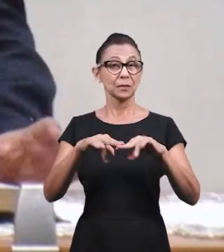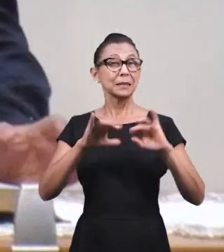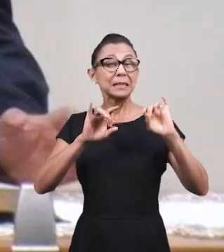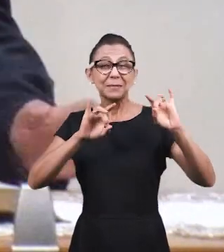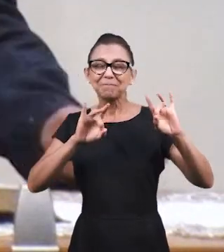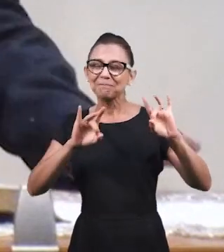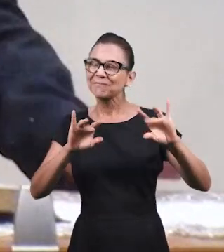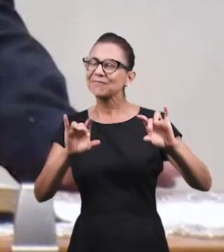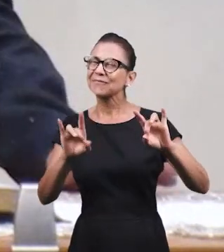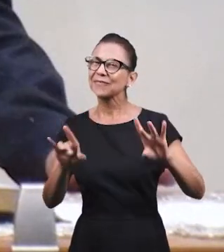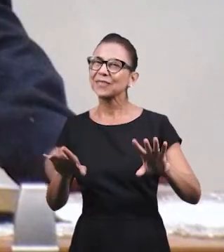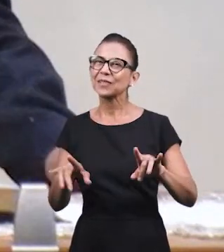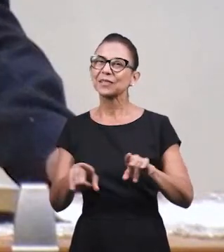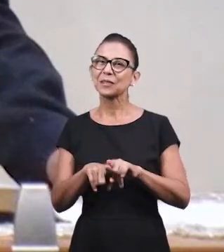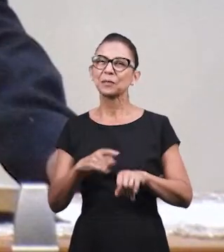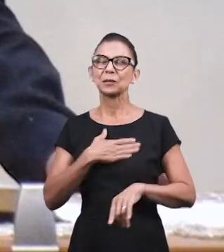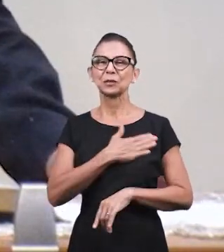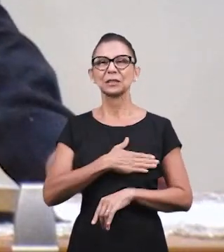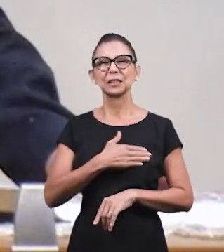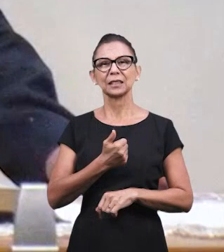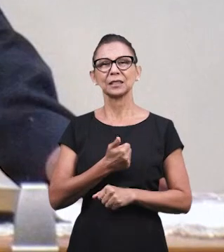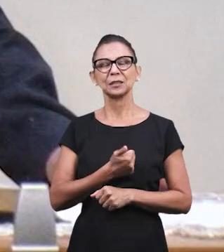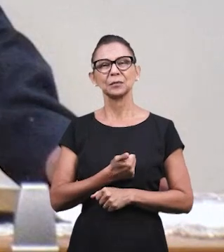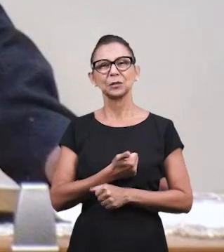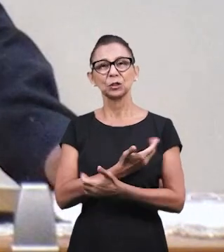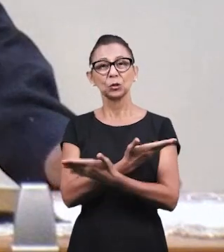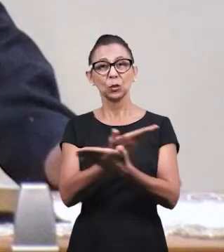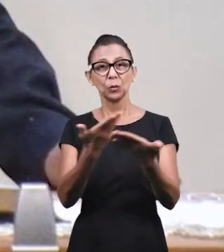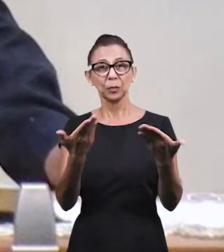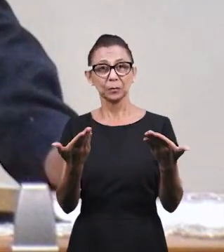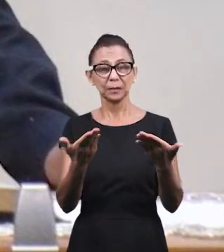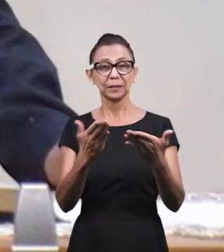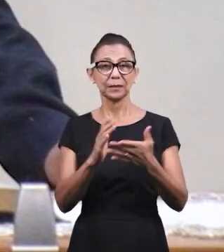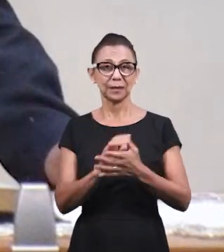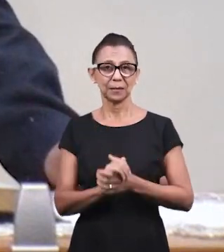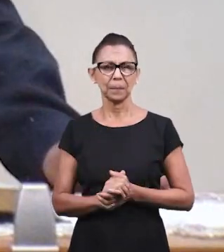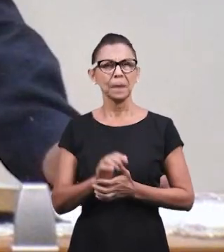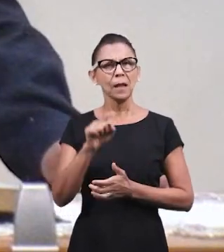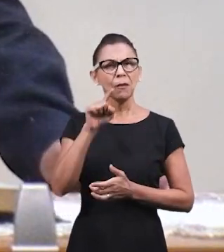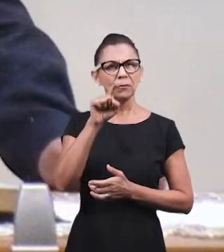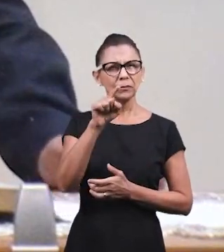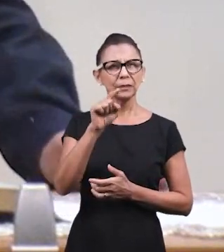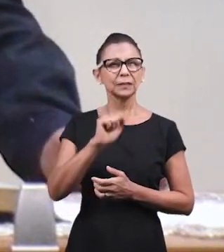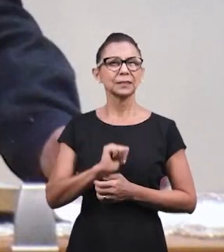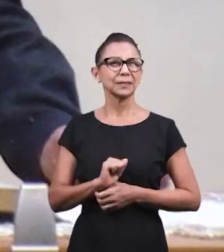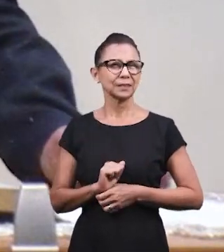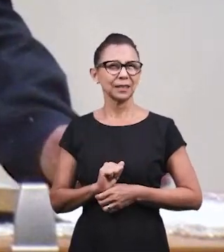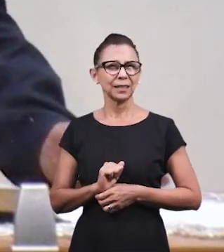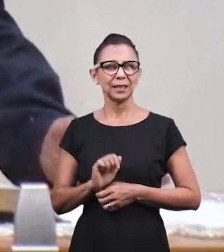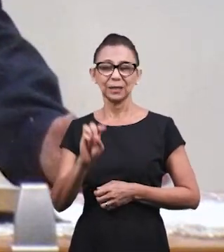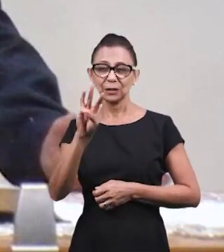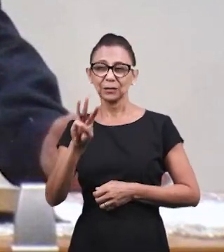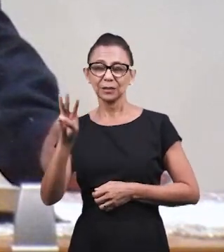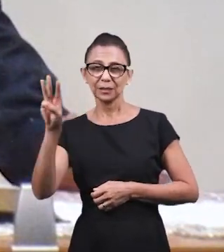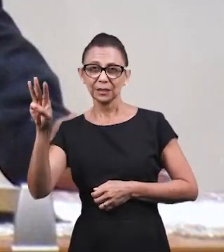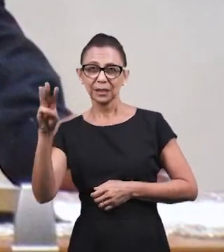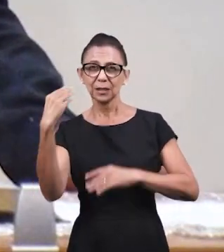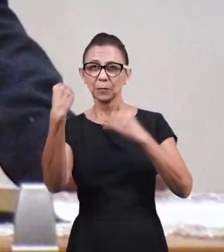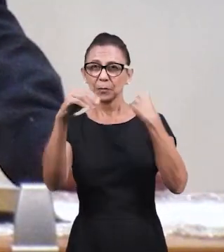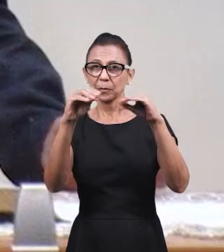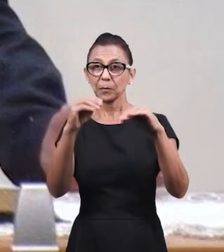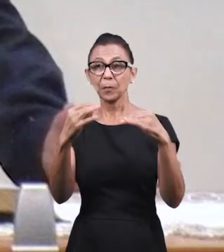особенным образом хотели бы поприветствовать наших гостей тех кто были приглашены